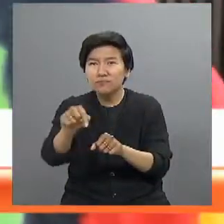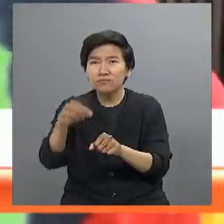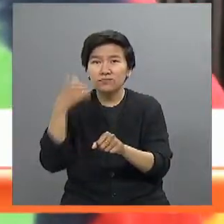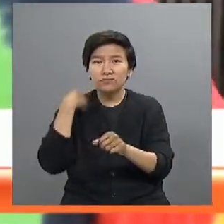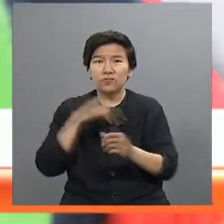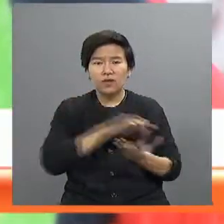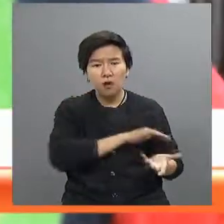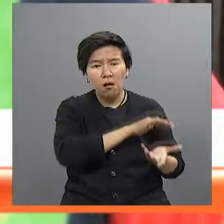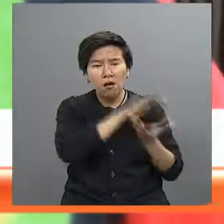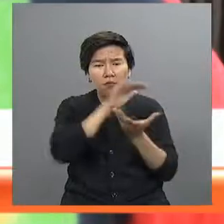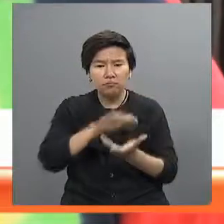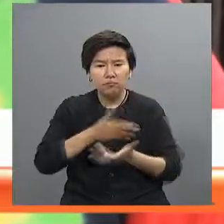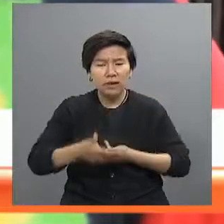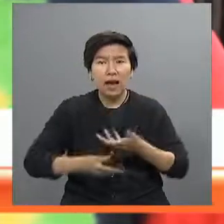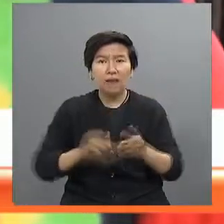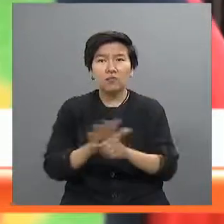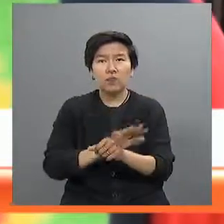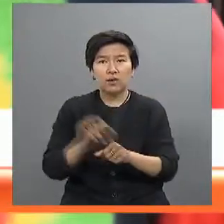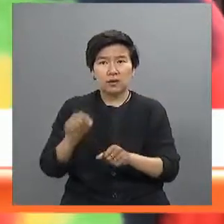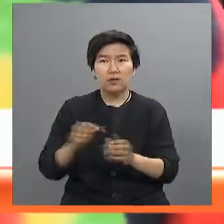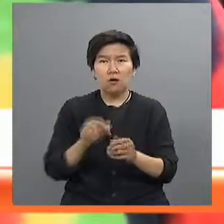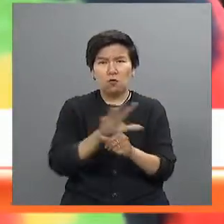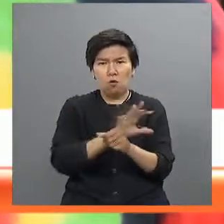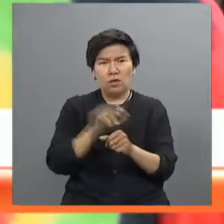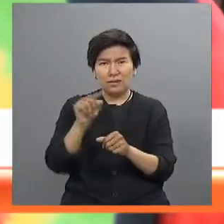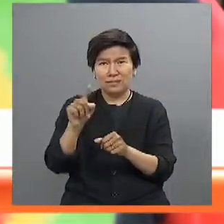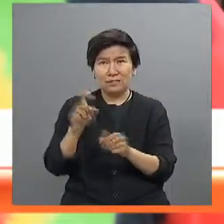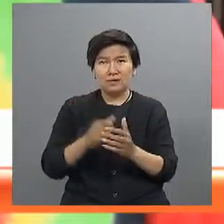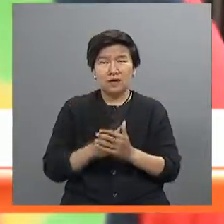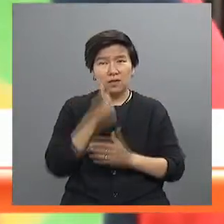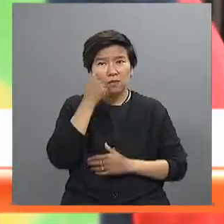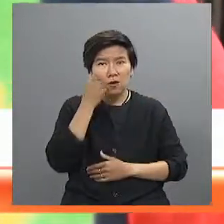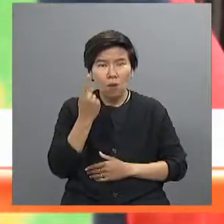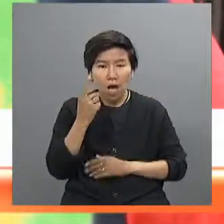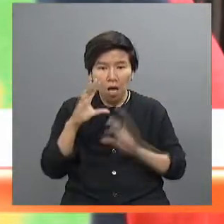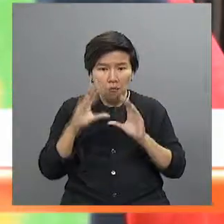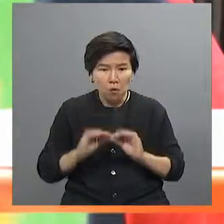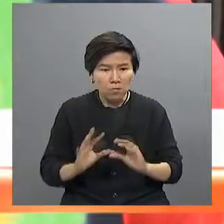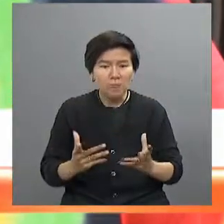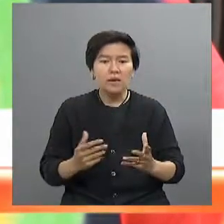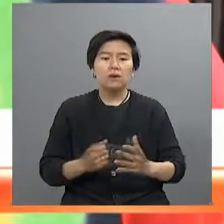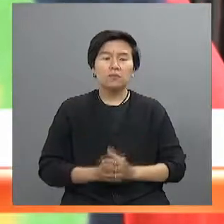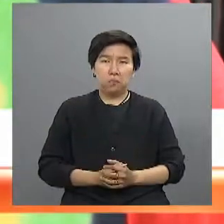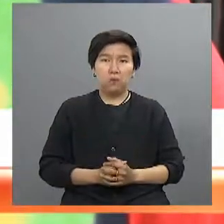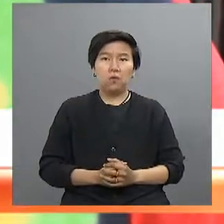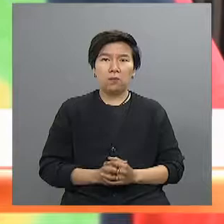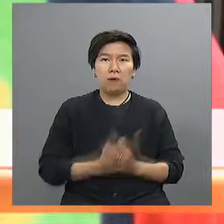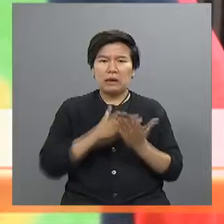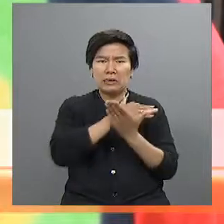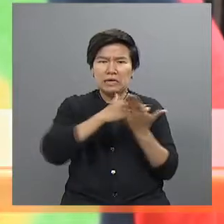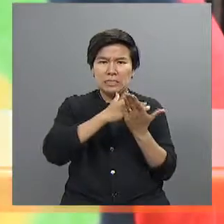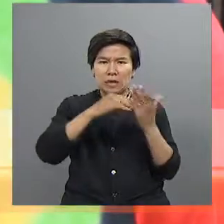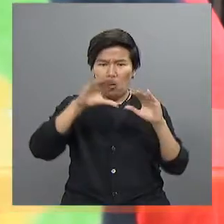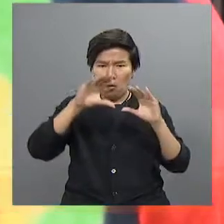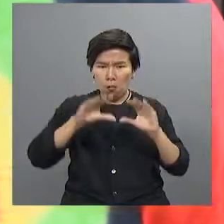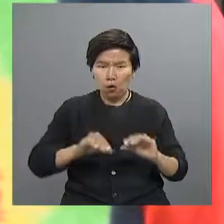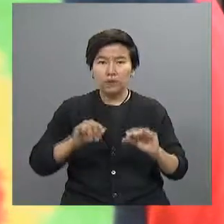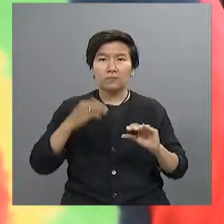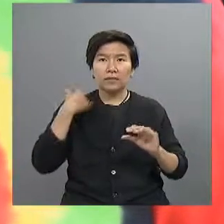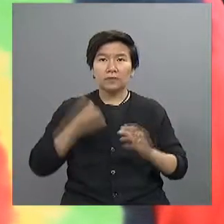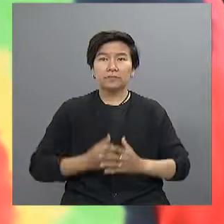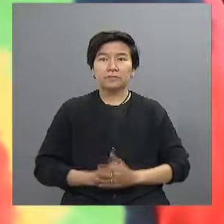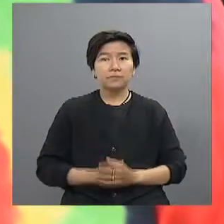โควิดกวนนึงก็ขายไม่ถึงเพราะว่ามันลดลงอย่างแรงเลย ซึ่งทำมันด้วยจะมีแก้ปัญหาอะไร